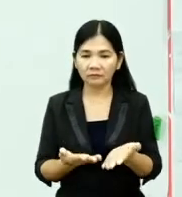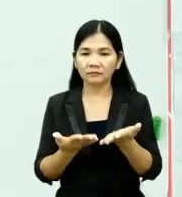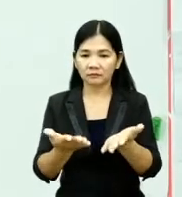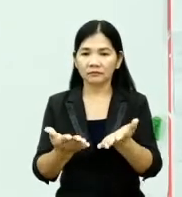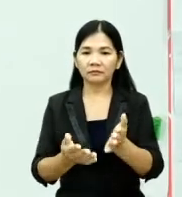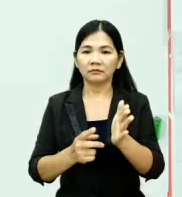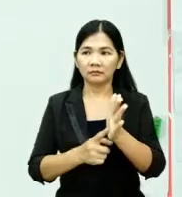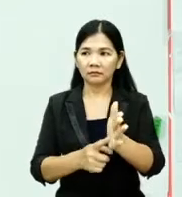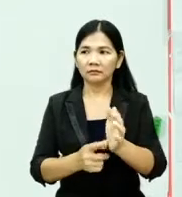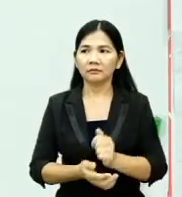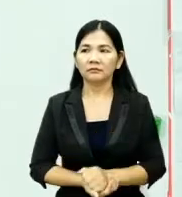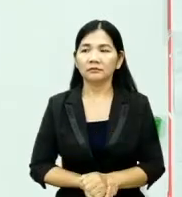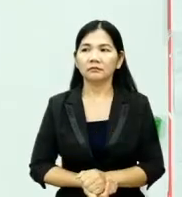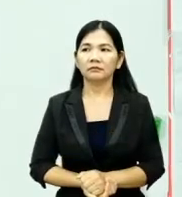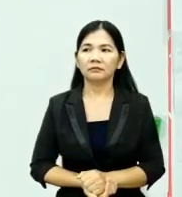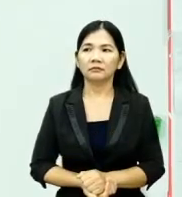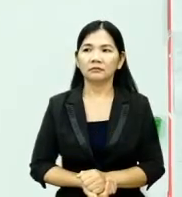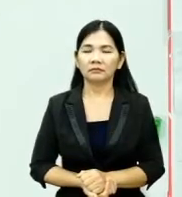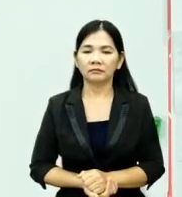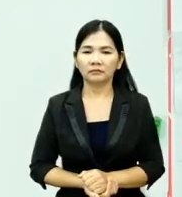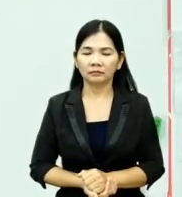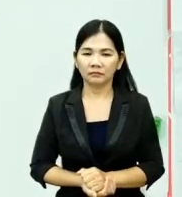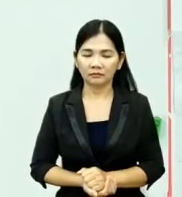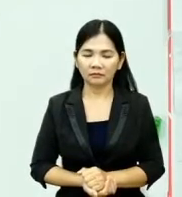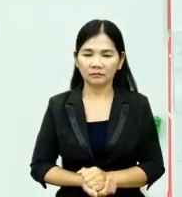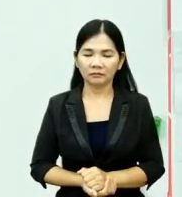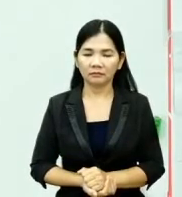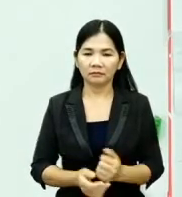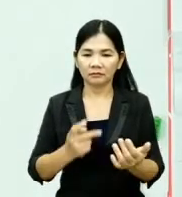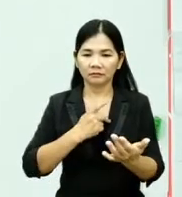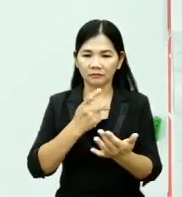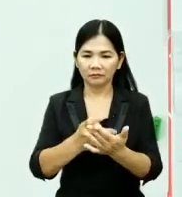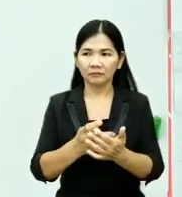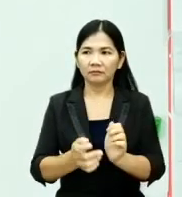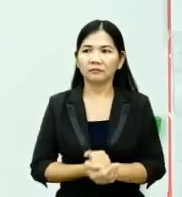này chà con cứ tôi chỉ môi nâng